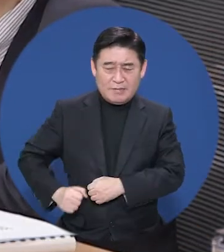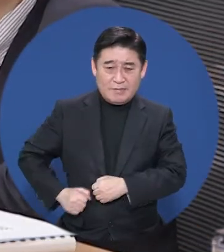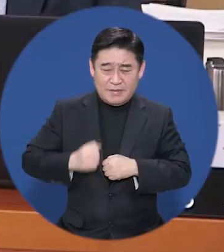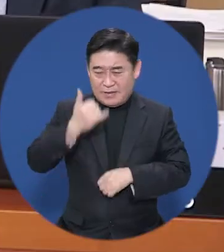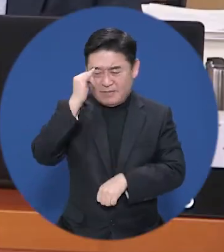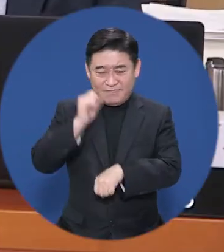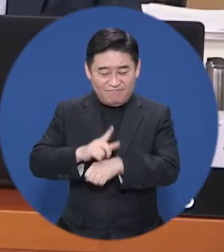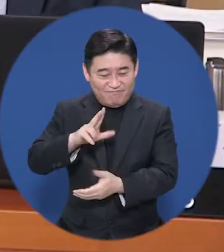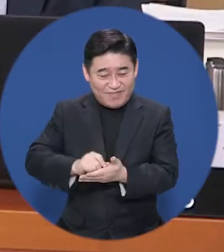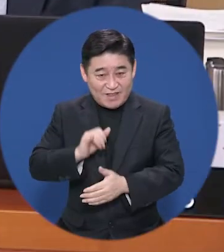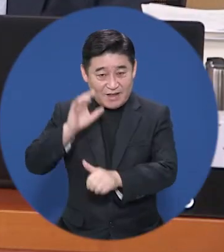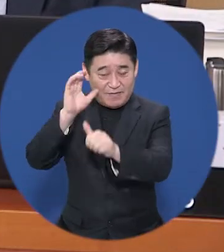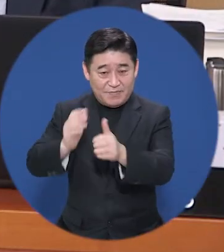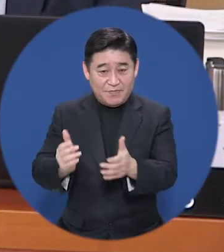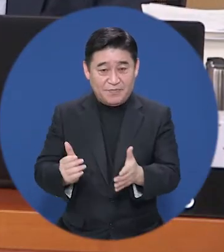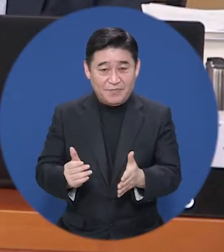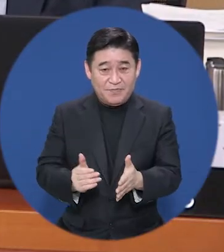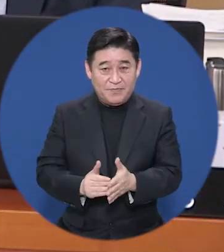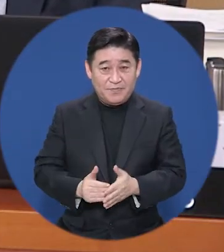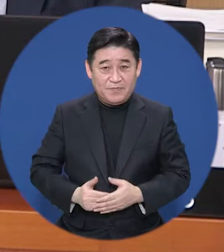도덕성을 질타했습니다.